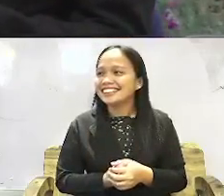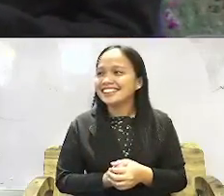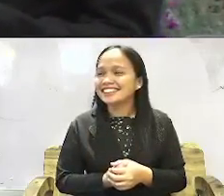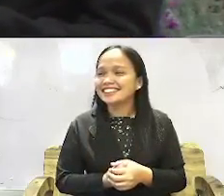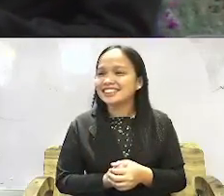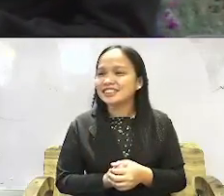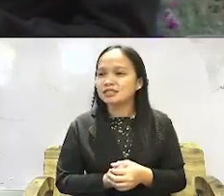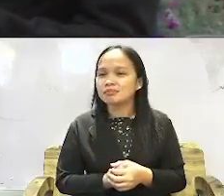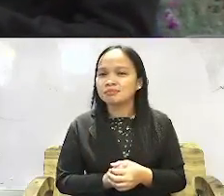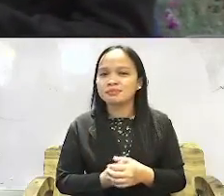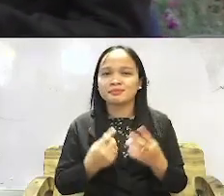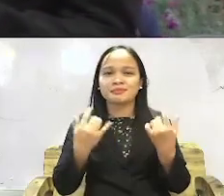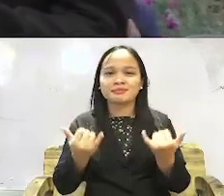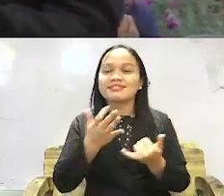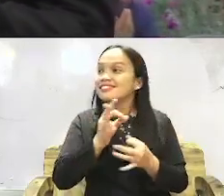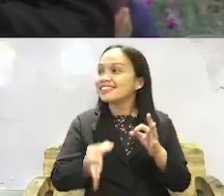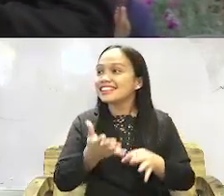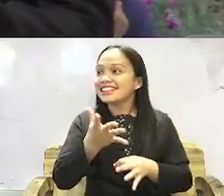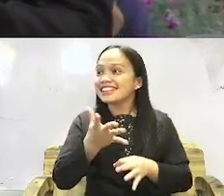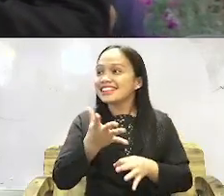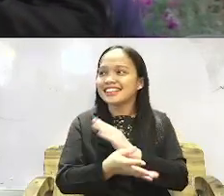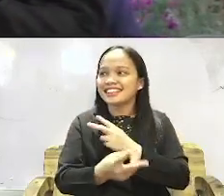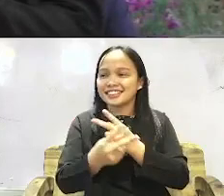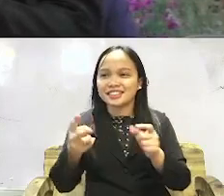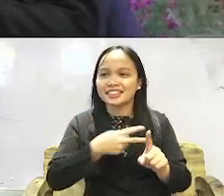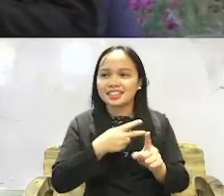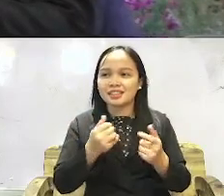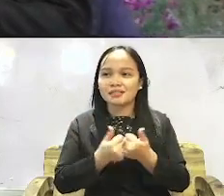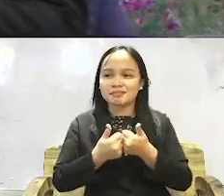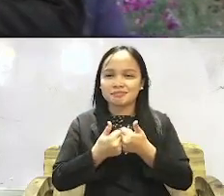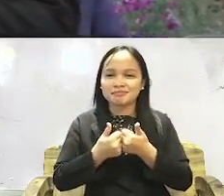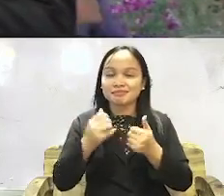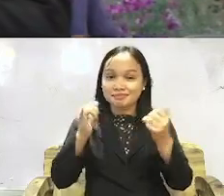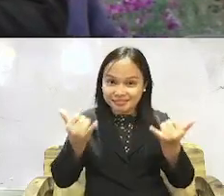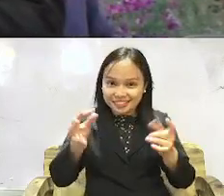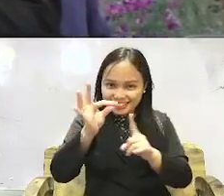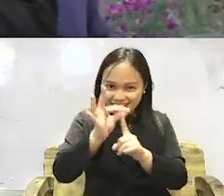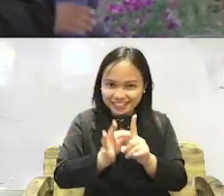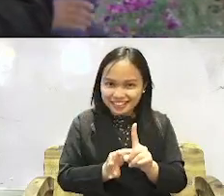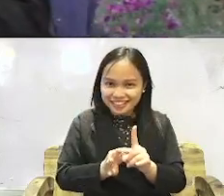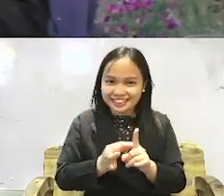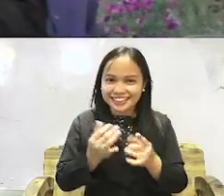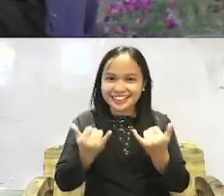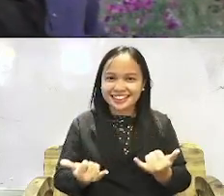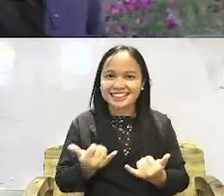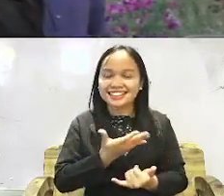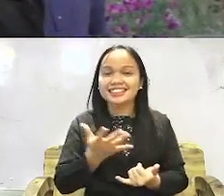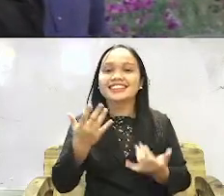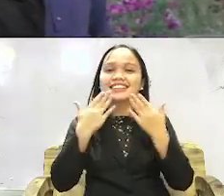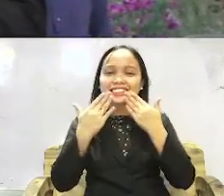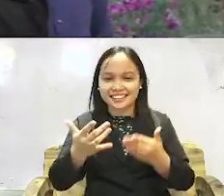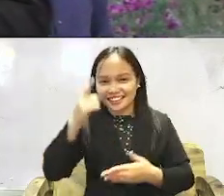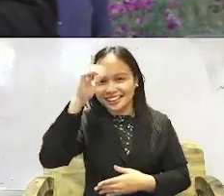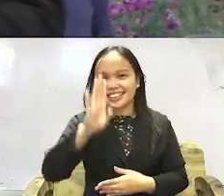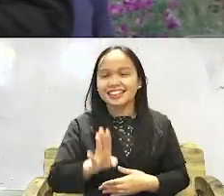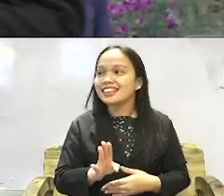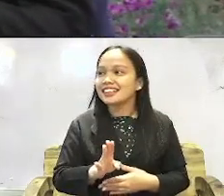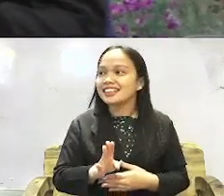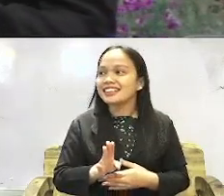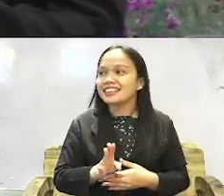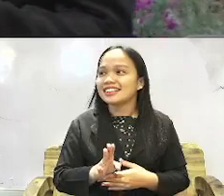Hindi po kasi sa naging biktima ng pagmamahal po ngayong February. Nagpapasalamat po ako sa Panginoon